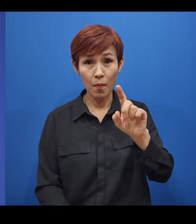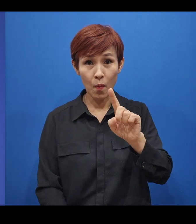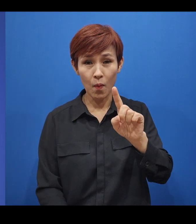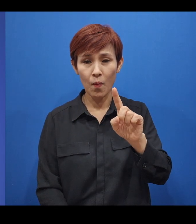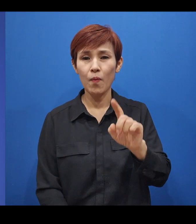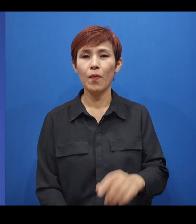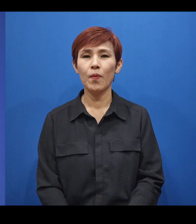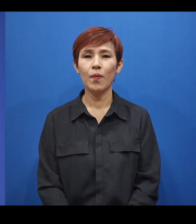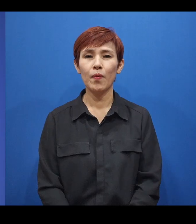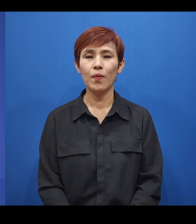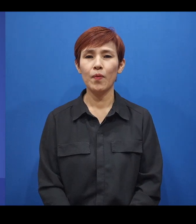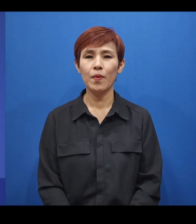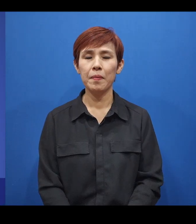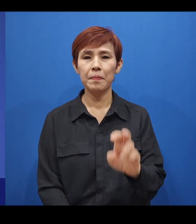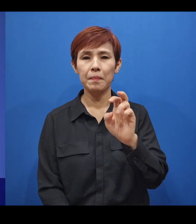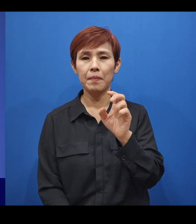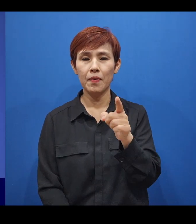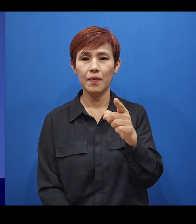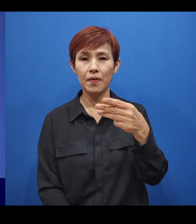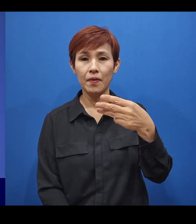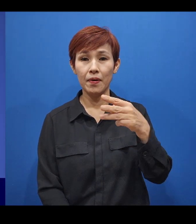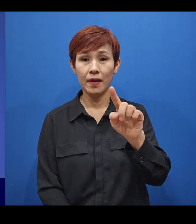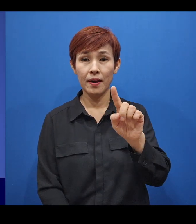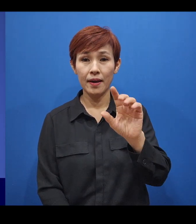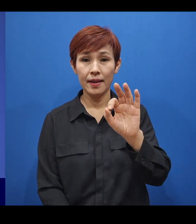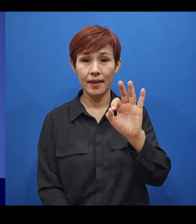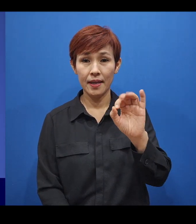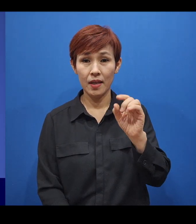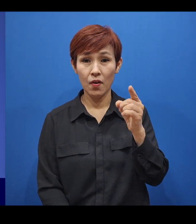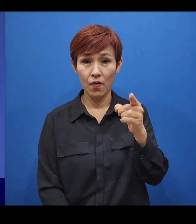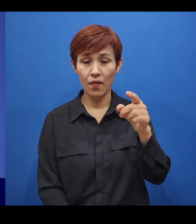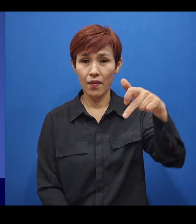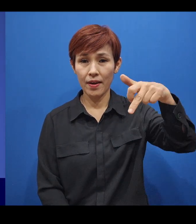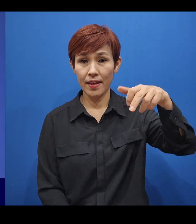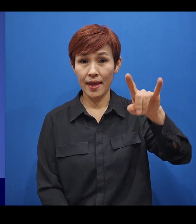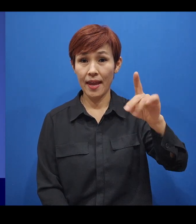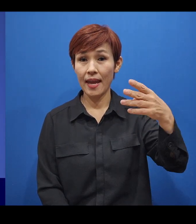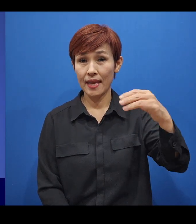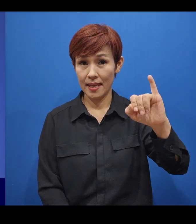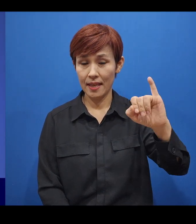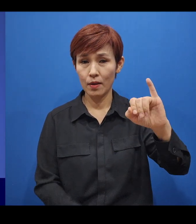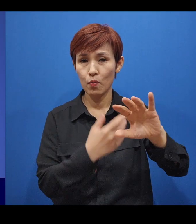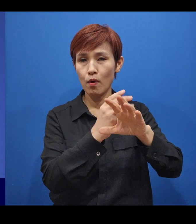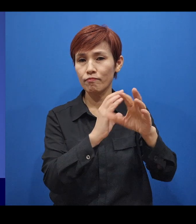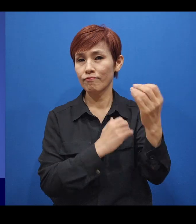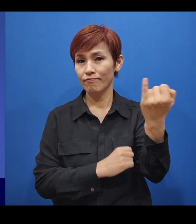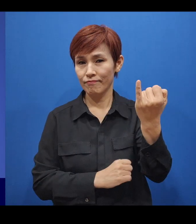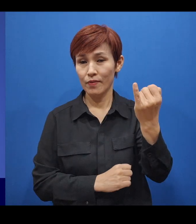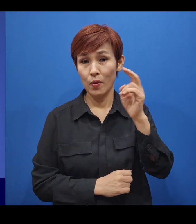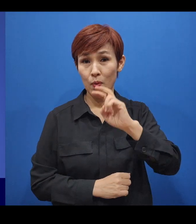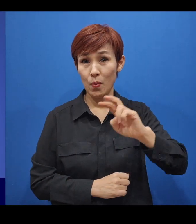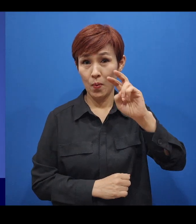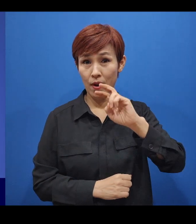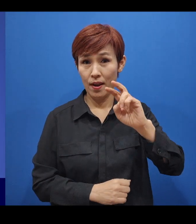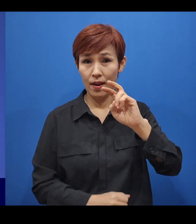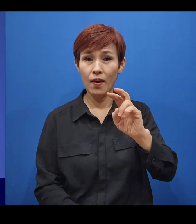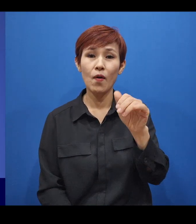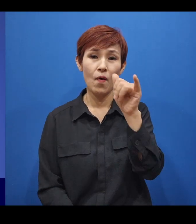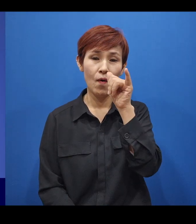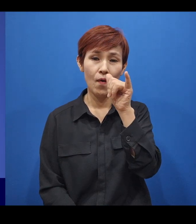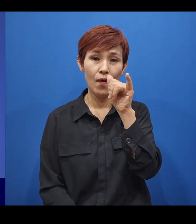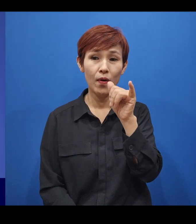있죠. All I want for Christmas is you 라고 하는 아주 재미있는 제목을 가진